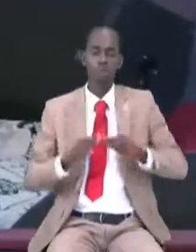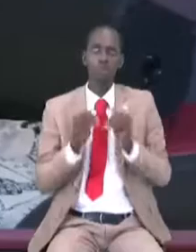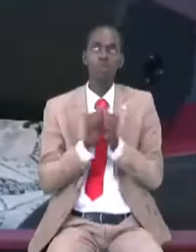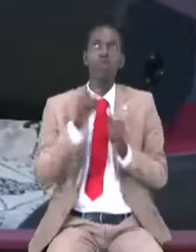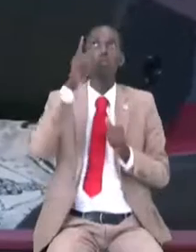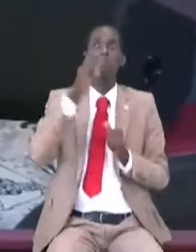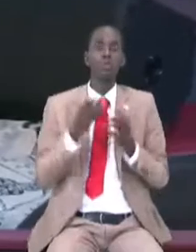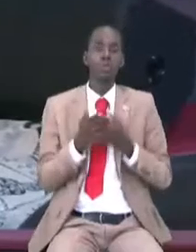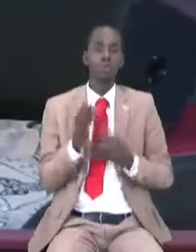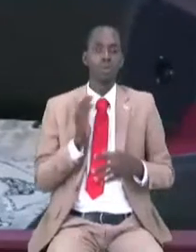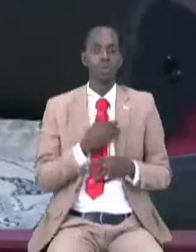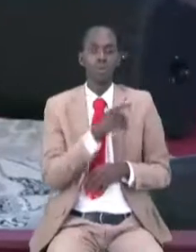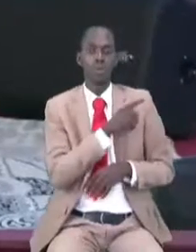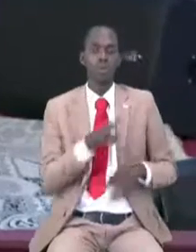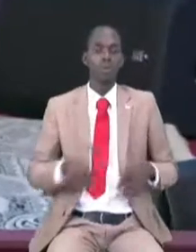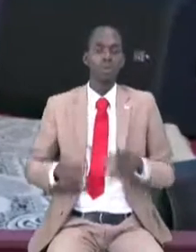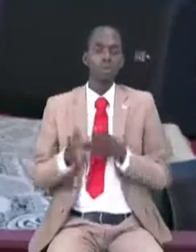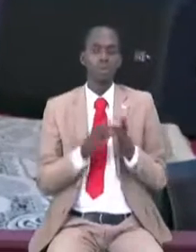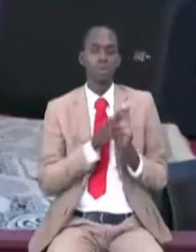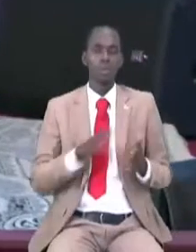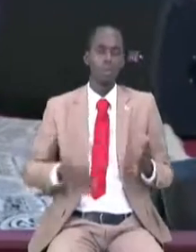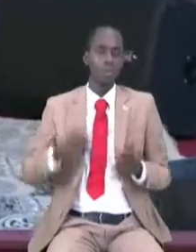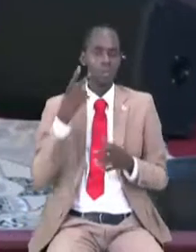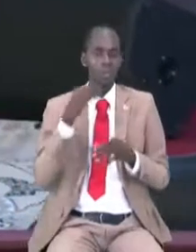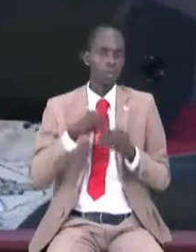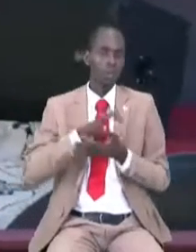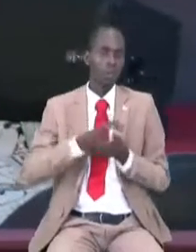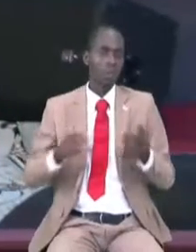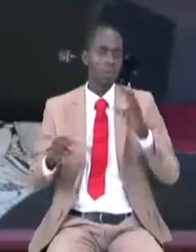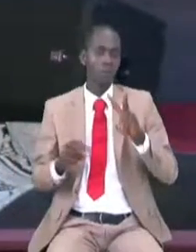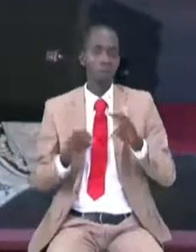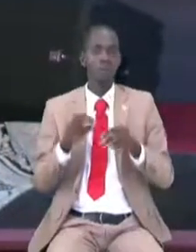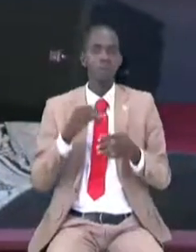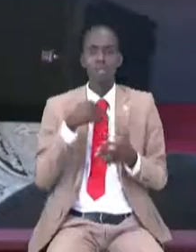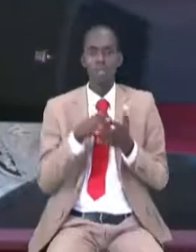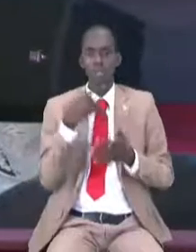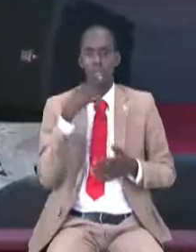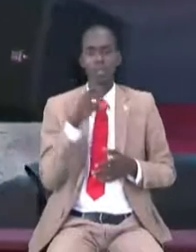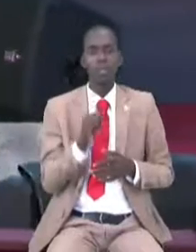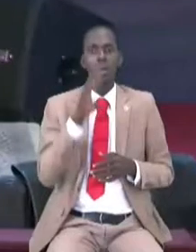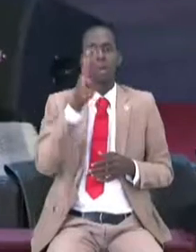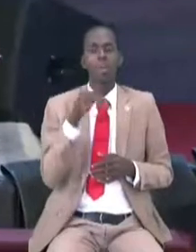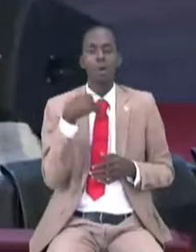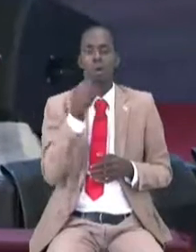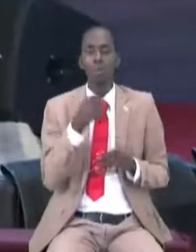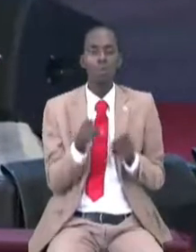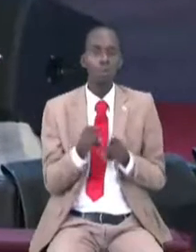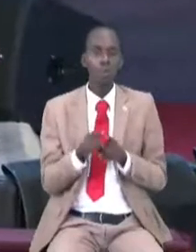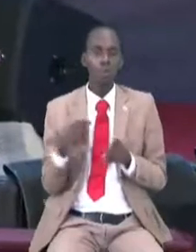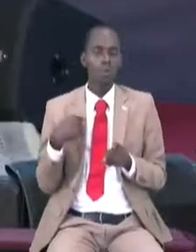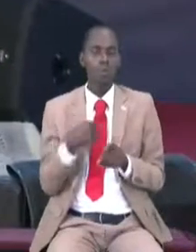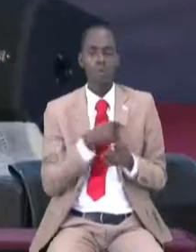À qui nous devons d'avoir eu par la foi accès à cette grâce